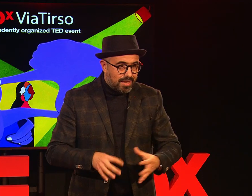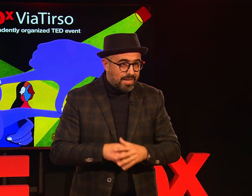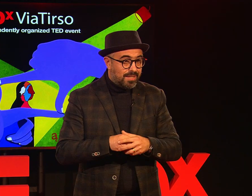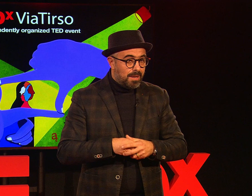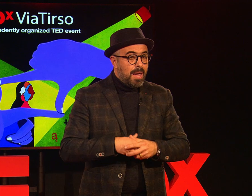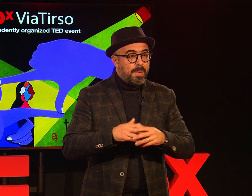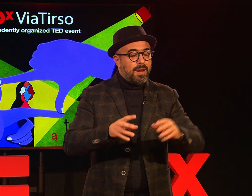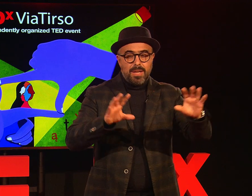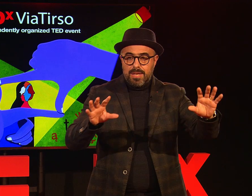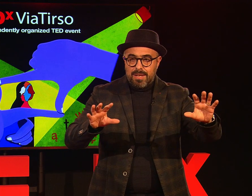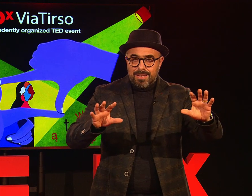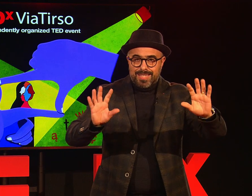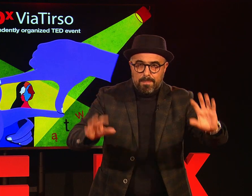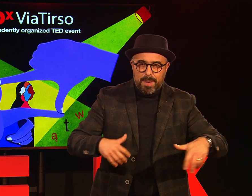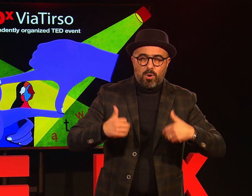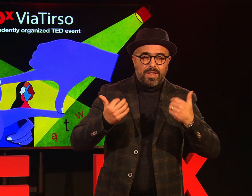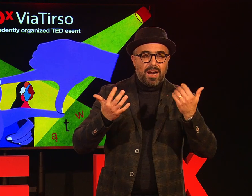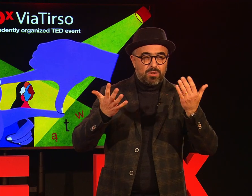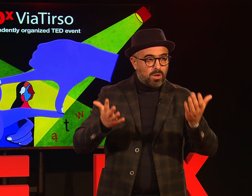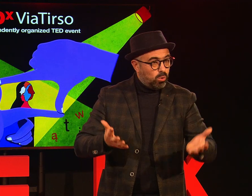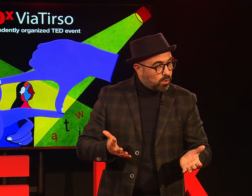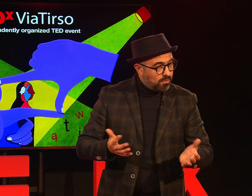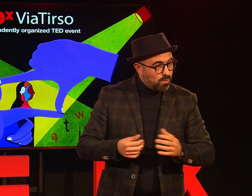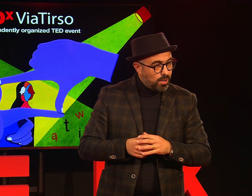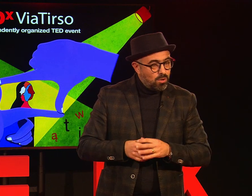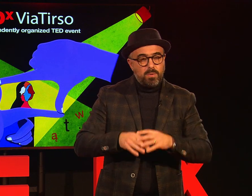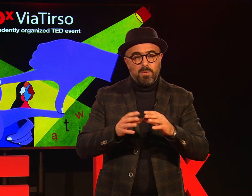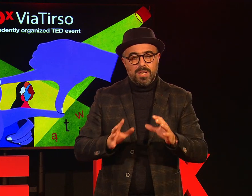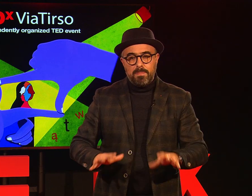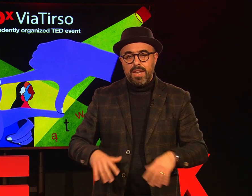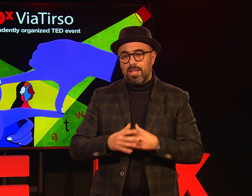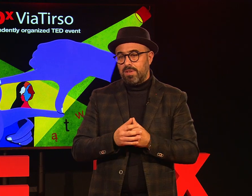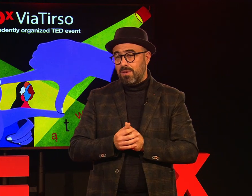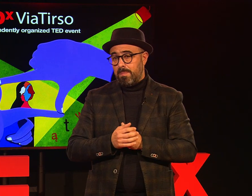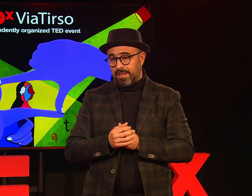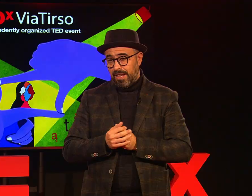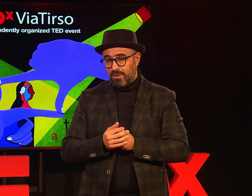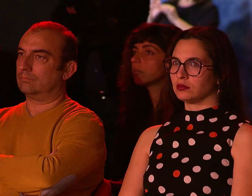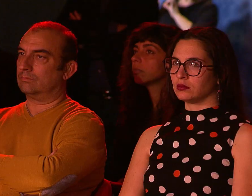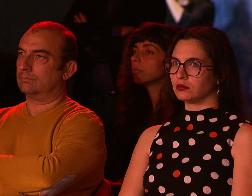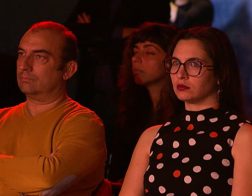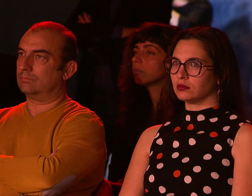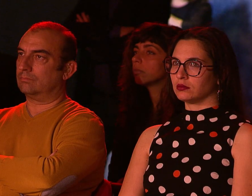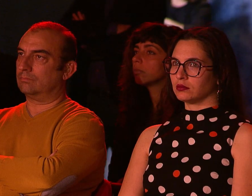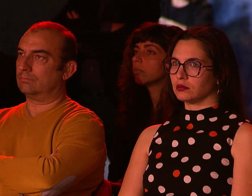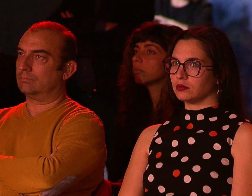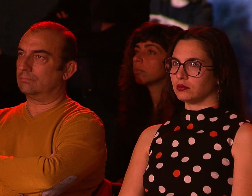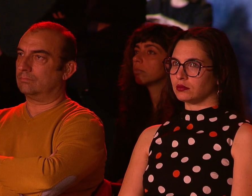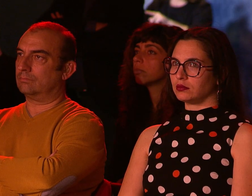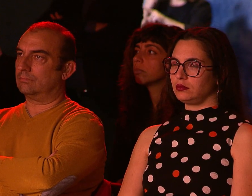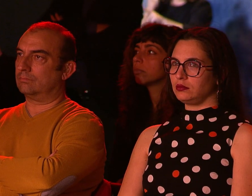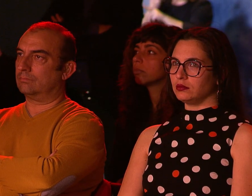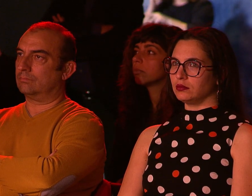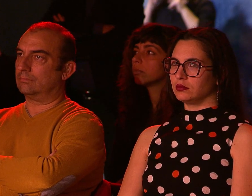a noi stessi per saper portare la nostra cultura fuori noi di nuovo sapere da dove stiamo partendo noi dobbiamo